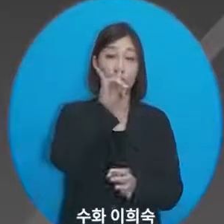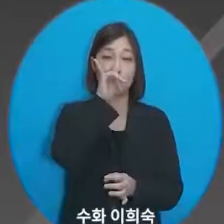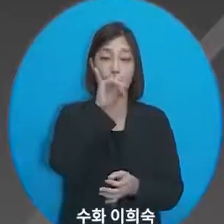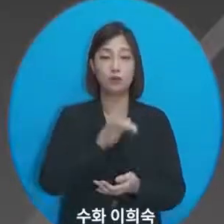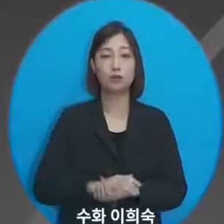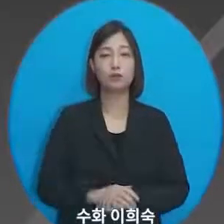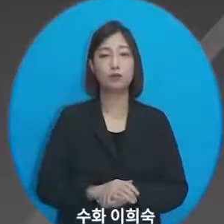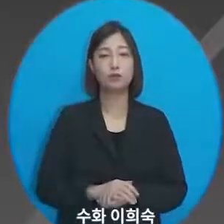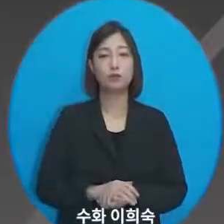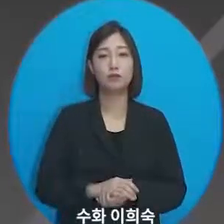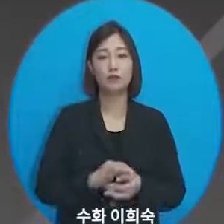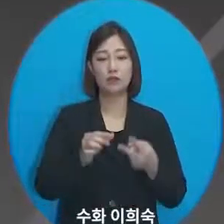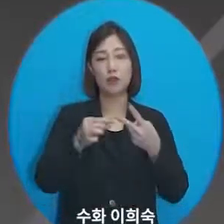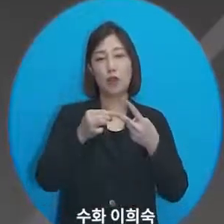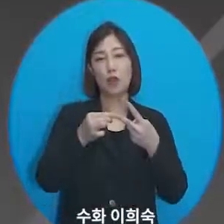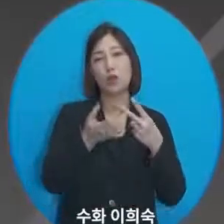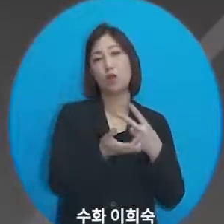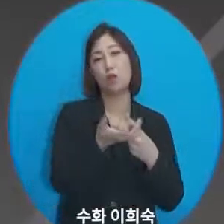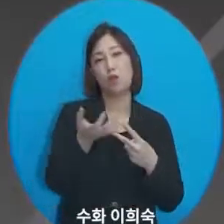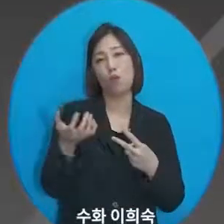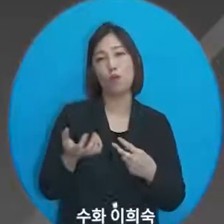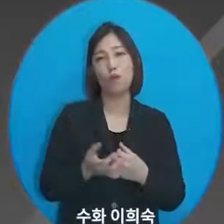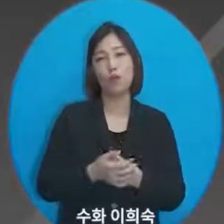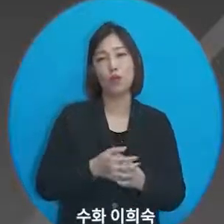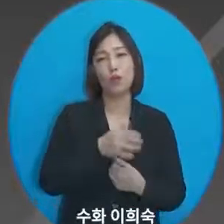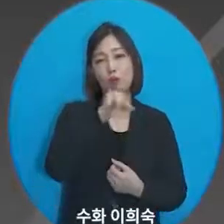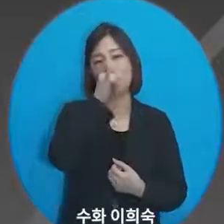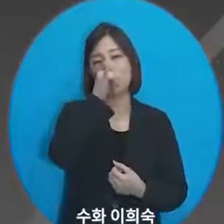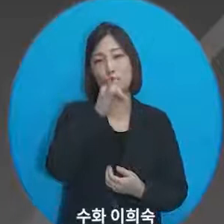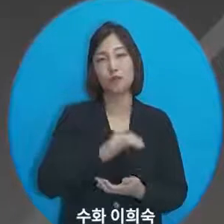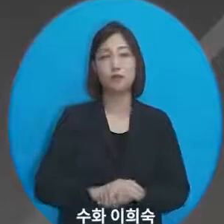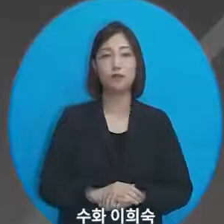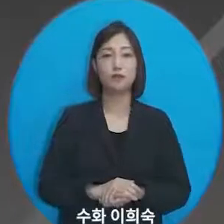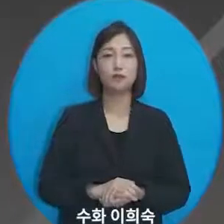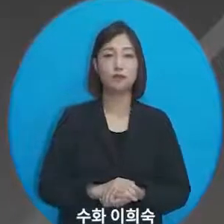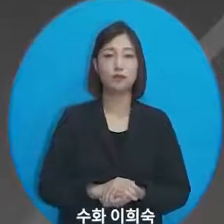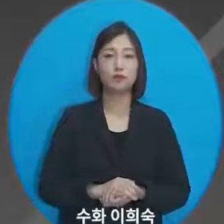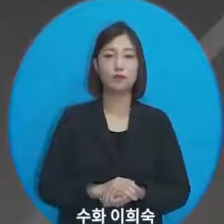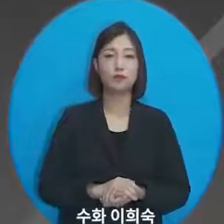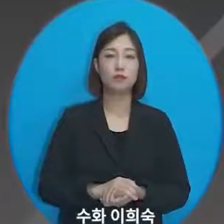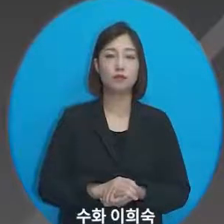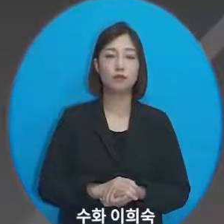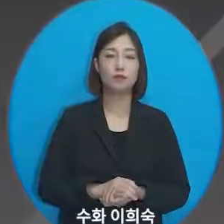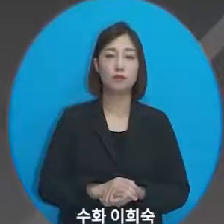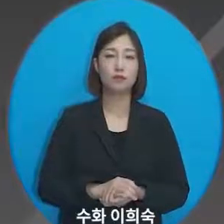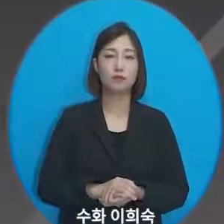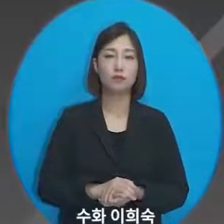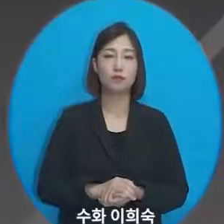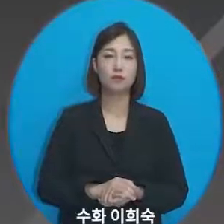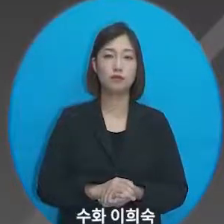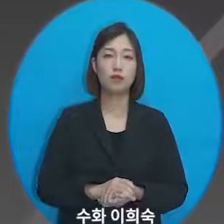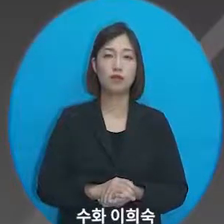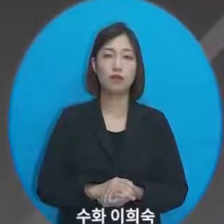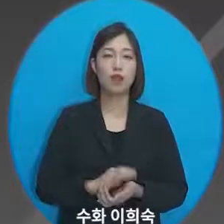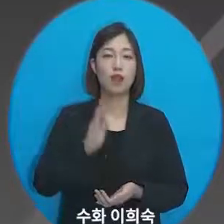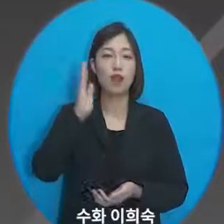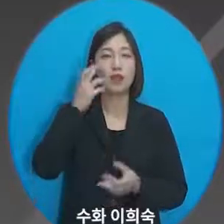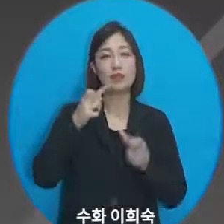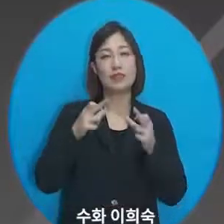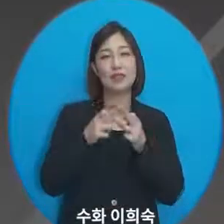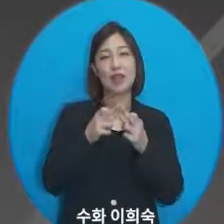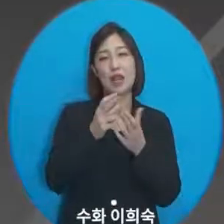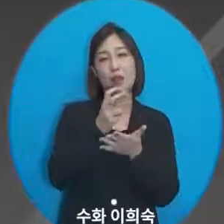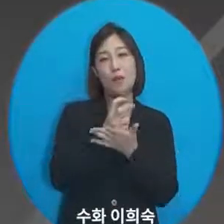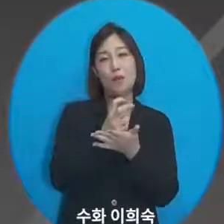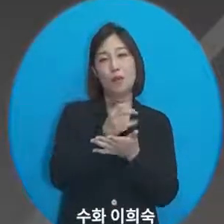법률이 있고, 이동권은 교통약자 유동편의 증진법이 있습니다. 그나마 이 법이 있어서